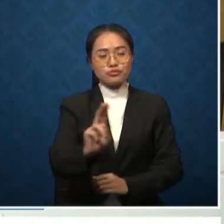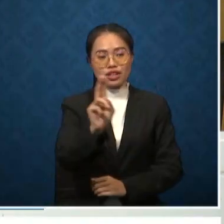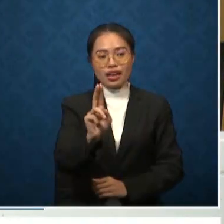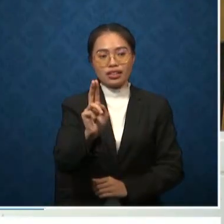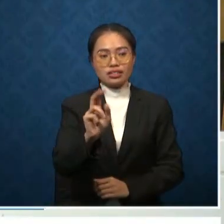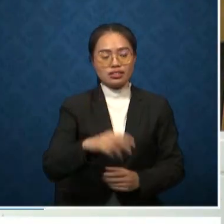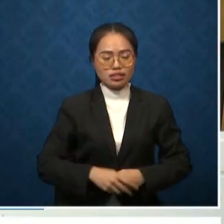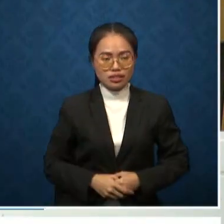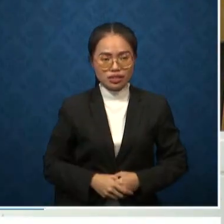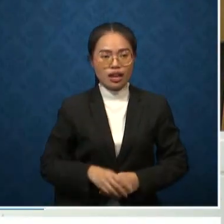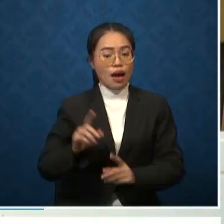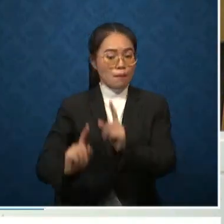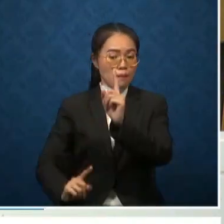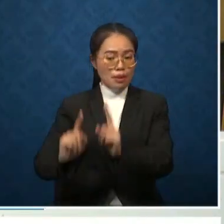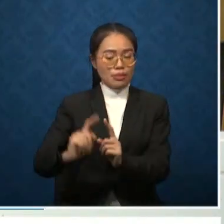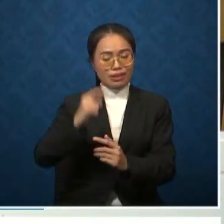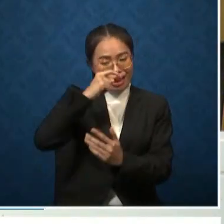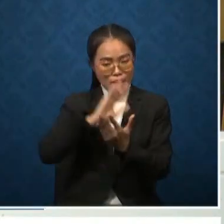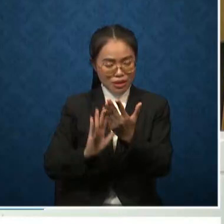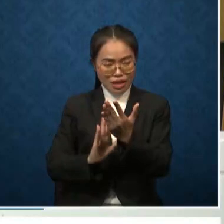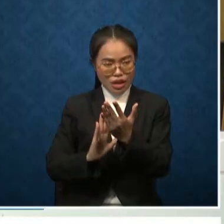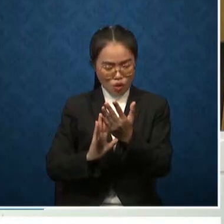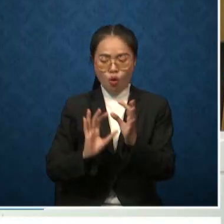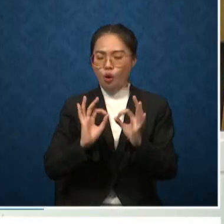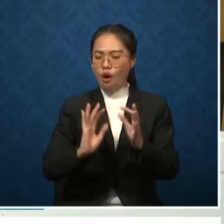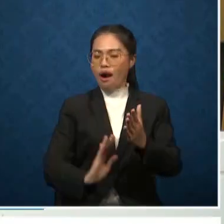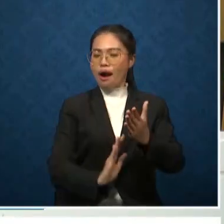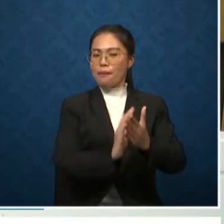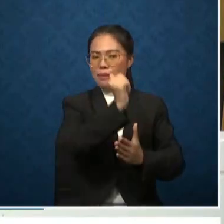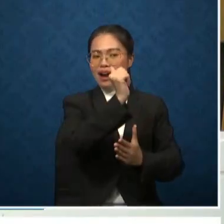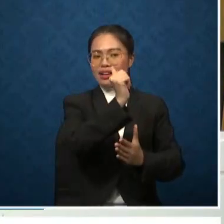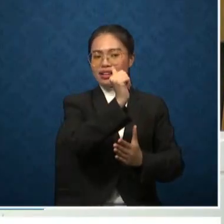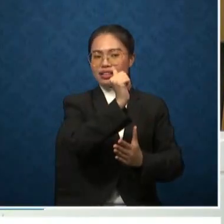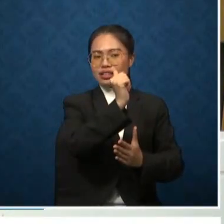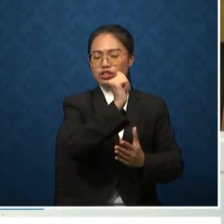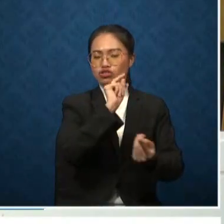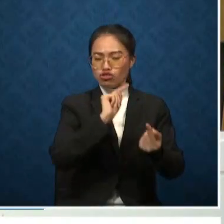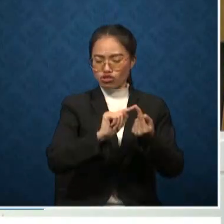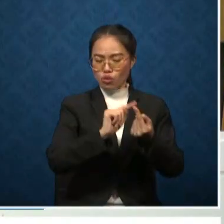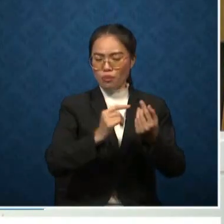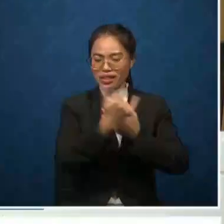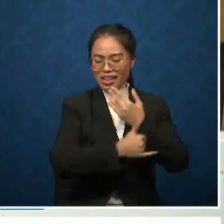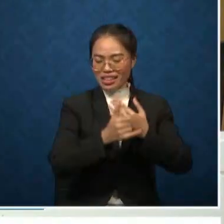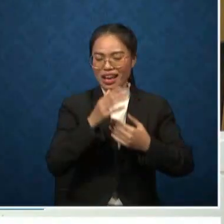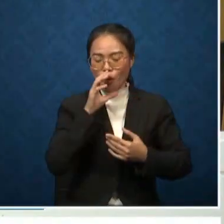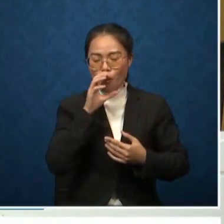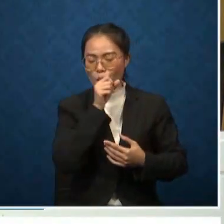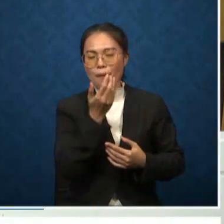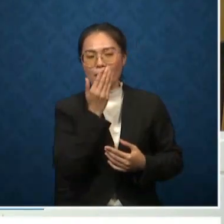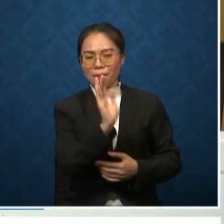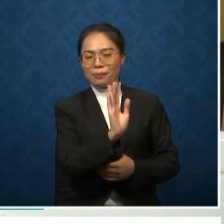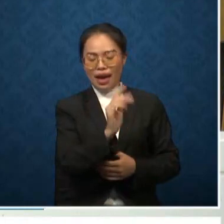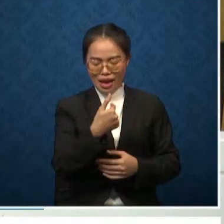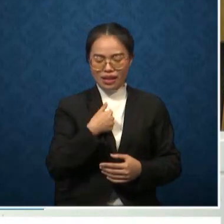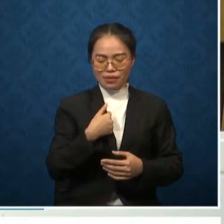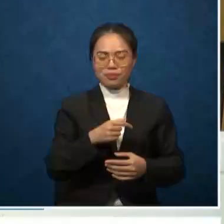ประเมินของเรานั้นพ้นจากระดับความรุนแรงที่เรียกว่าไม่เปิดเผยข้อมูลเป็นการเปิดเผย